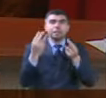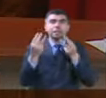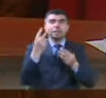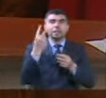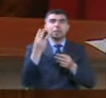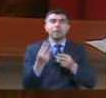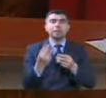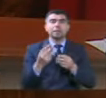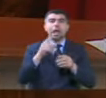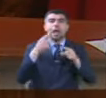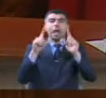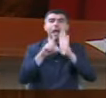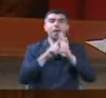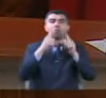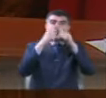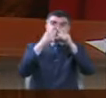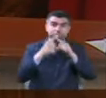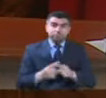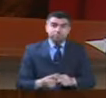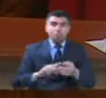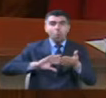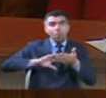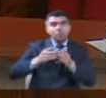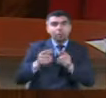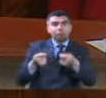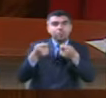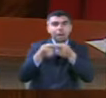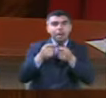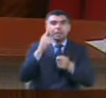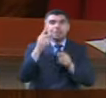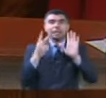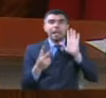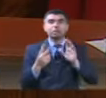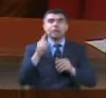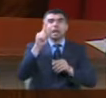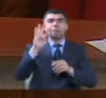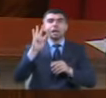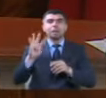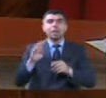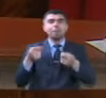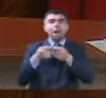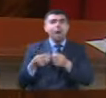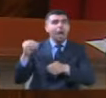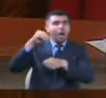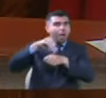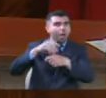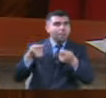المالية في صيغته المعدلة، والقانون التنظيمي رقم 12/14 بتغيير وتتميم القانون التنظيمي